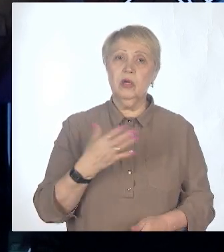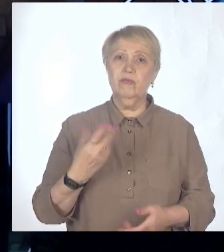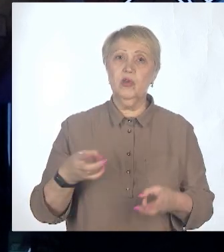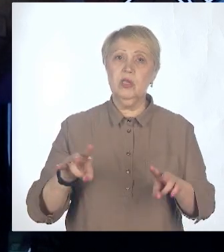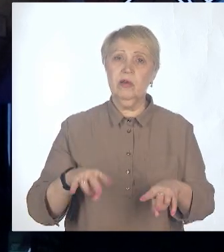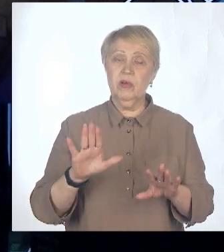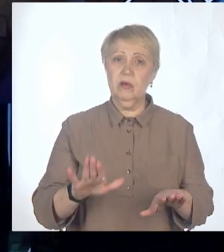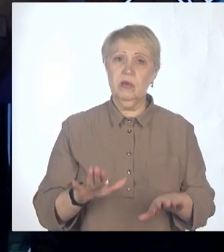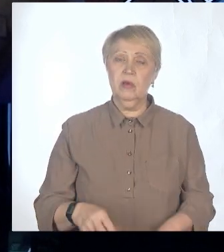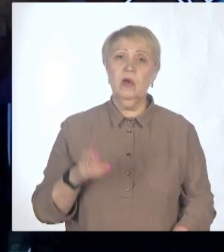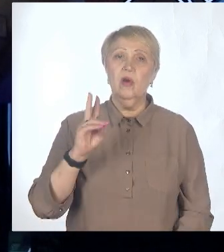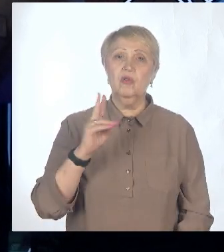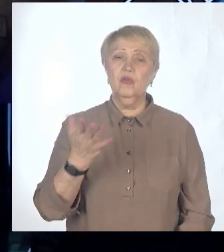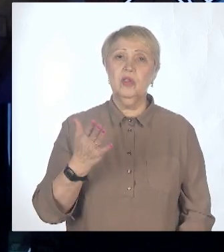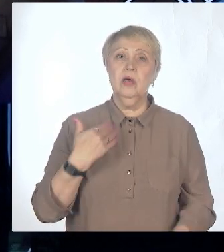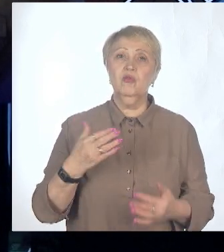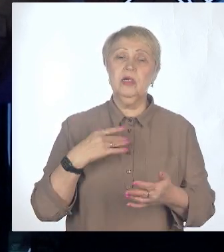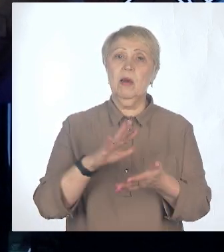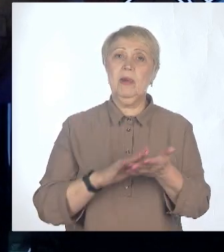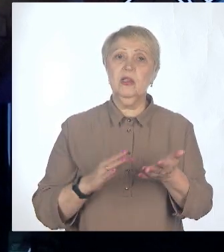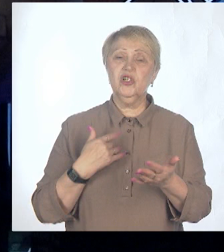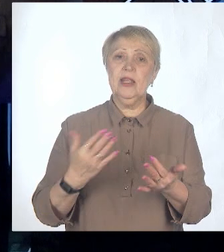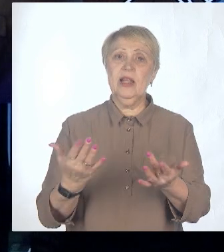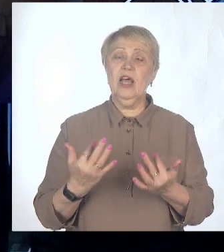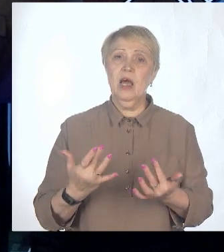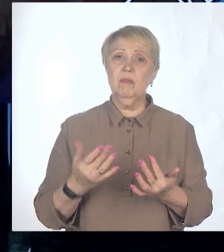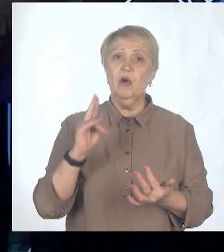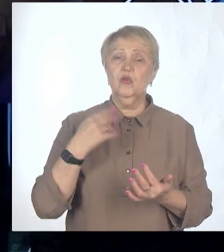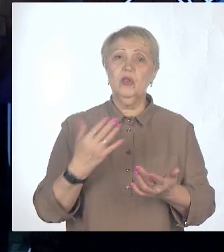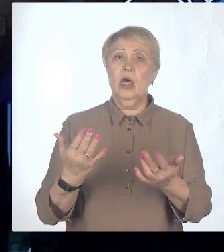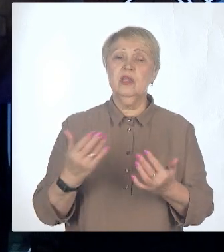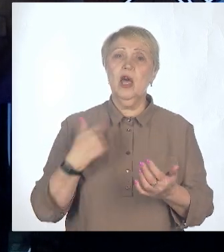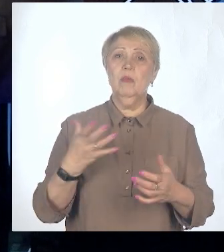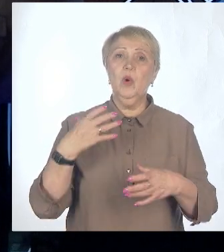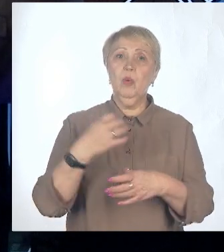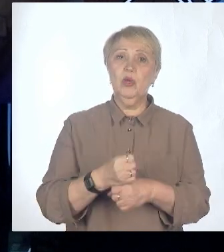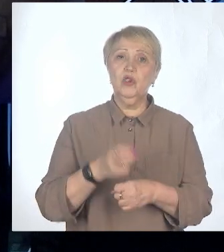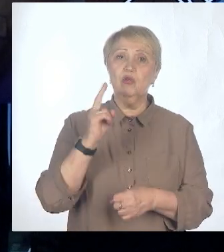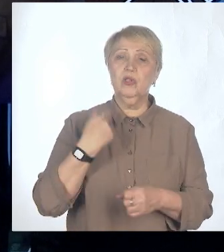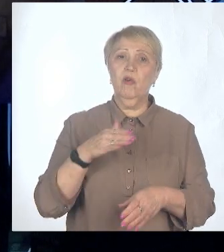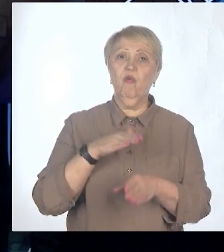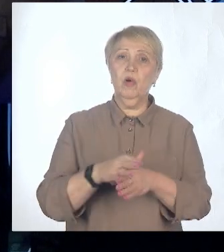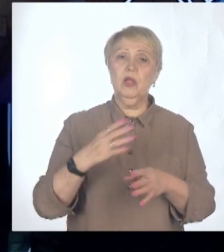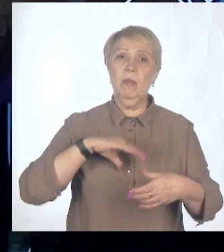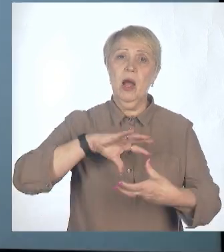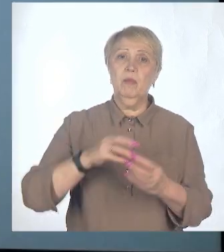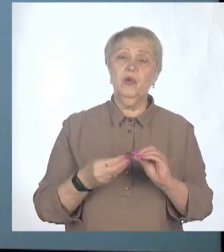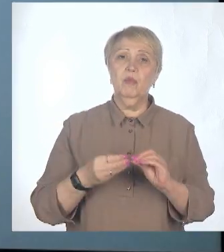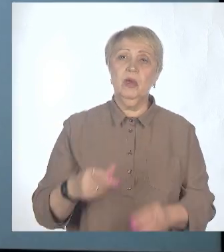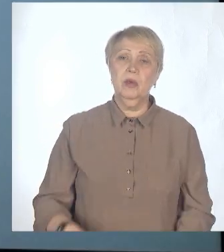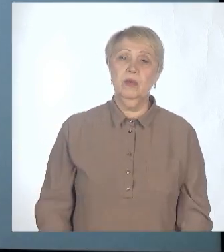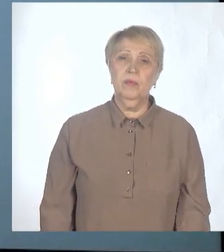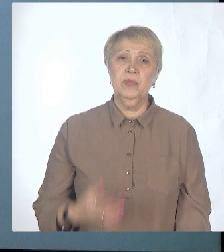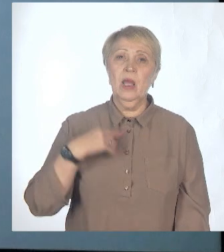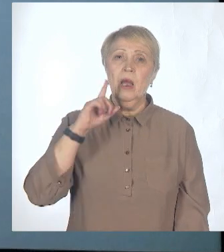найм специалистов, кто-то найм уменьшил, кто-то в полном объеме. Тем не менее, пока от